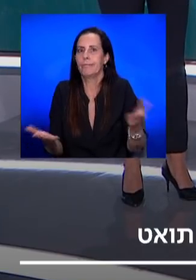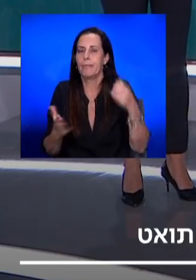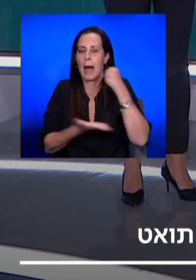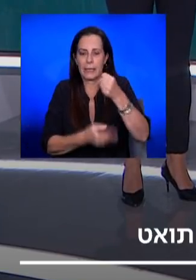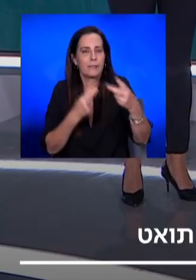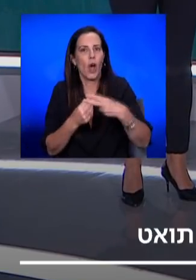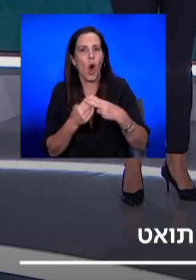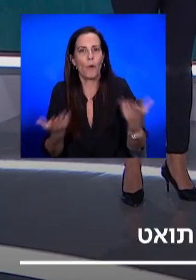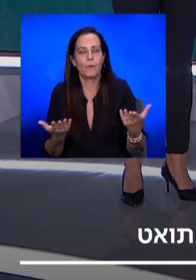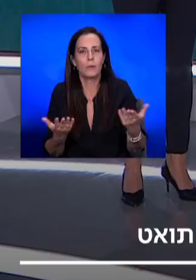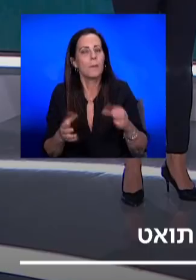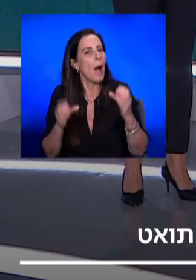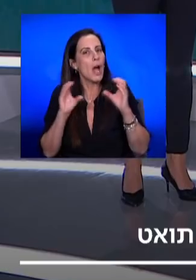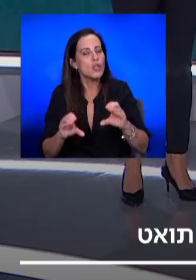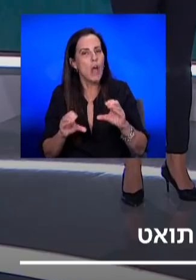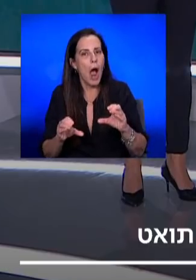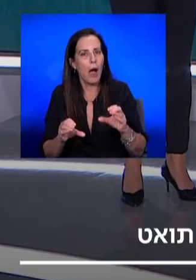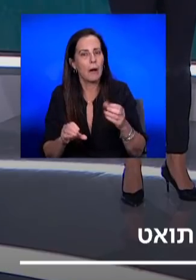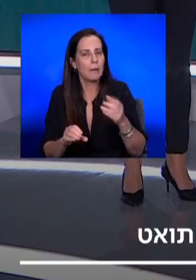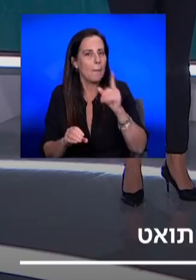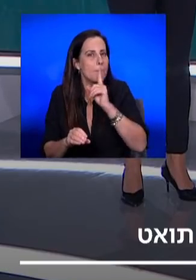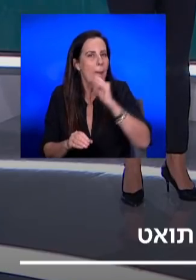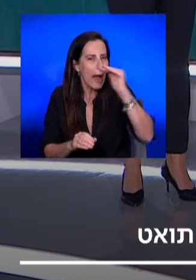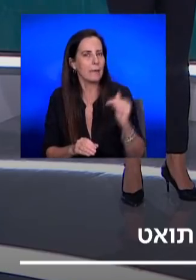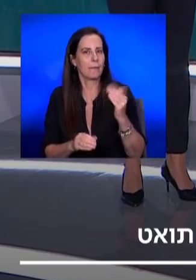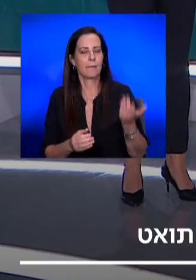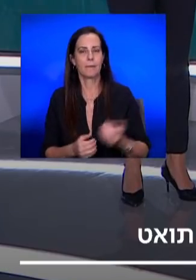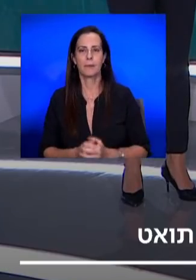הקרוב ובהשקעה כספית צנועה יחסית?